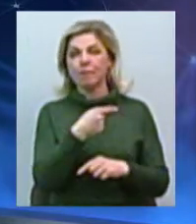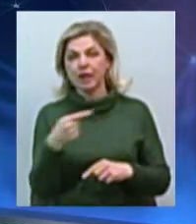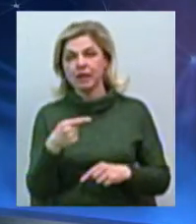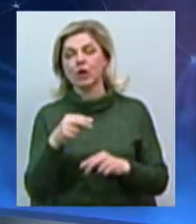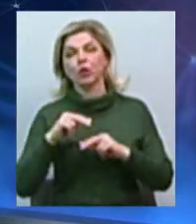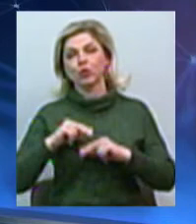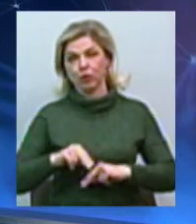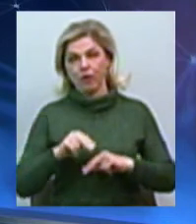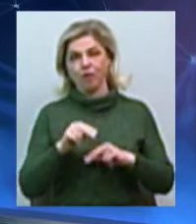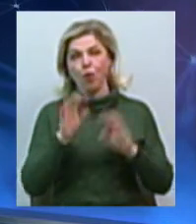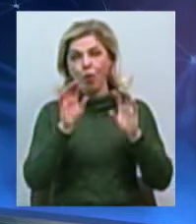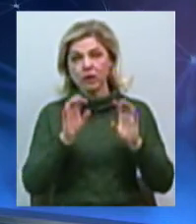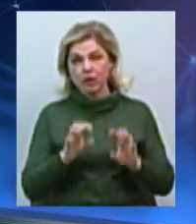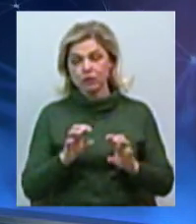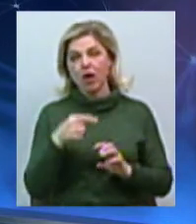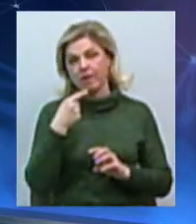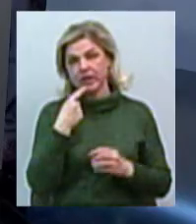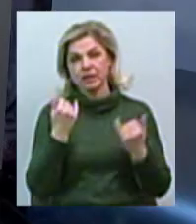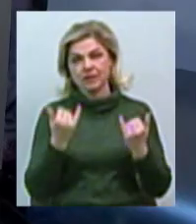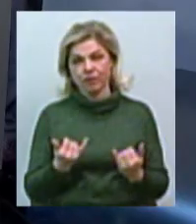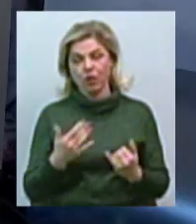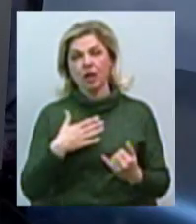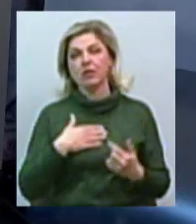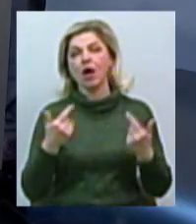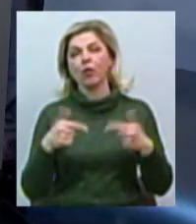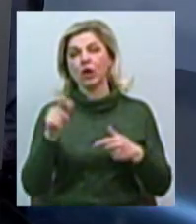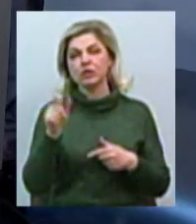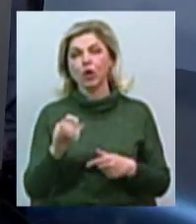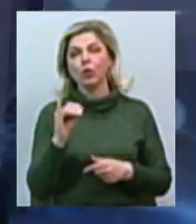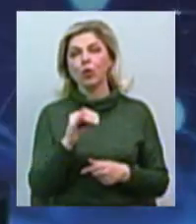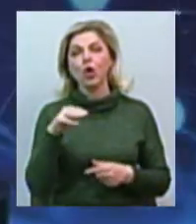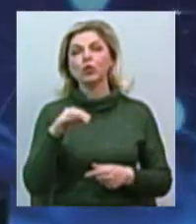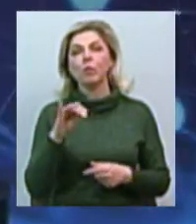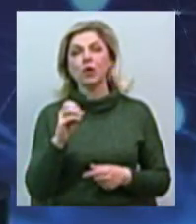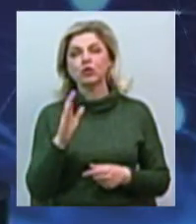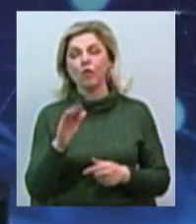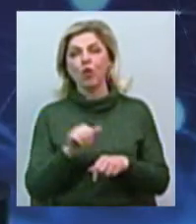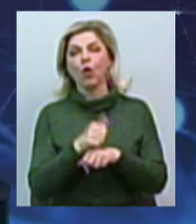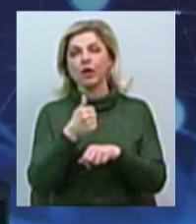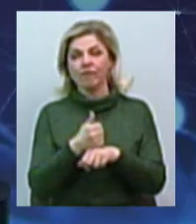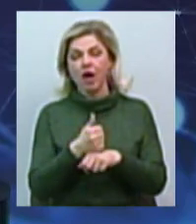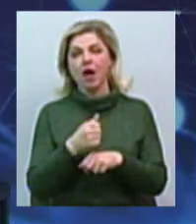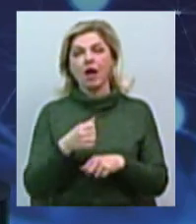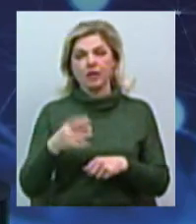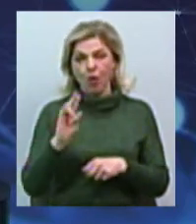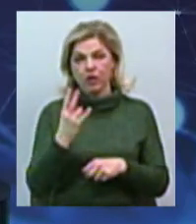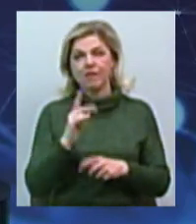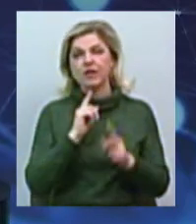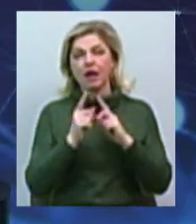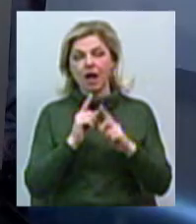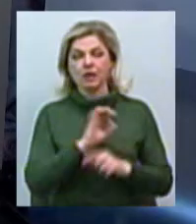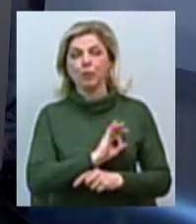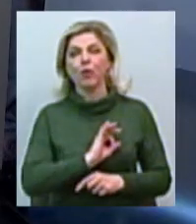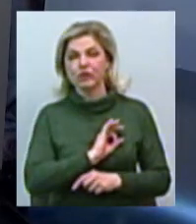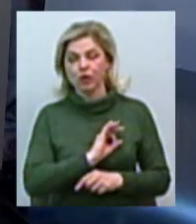трудового кодексу говоримо сьогодні. Наш гість – Юрій Толмачов, голова Миколаївської обласної ради профспілок. Я вас вітаю. Доброго